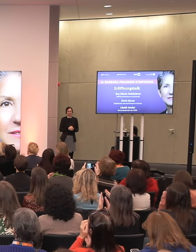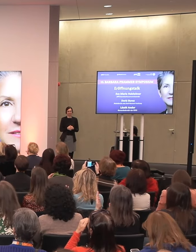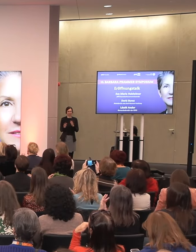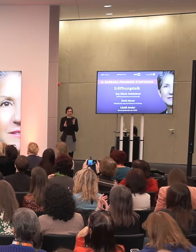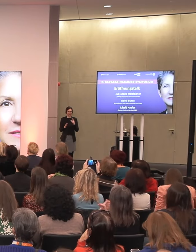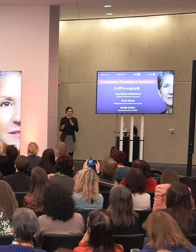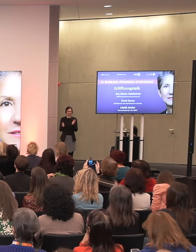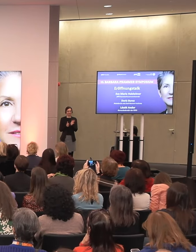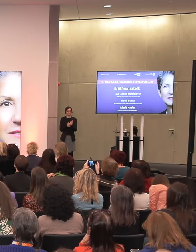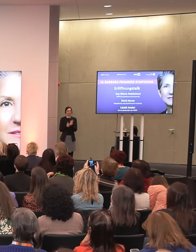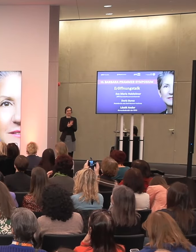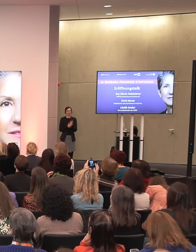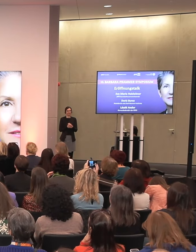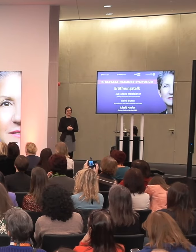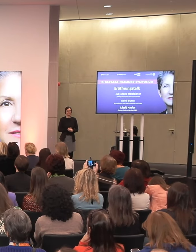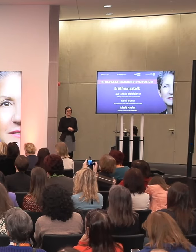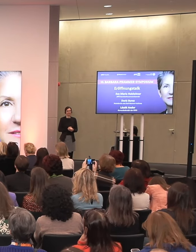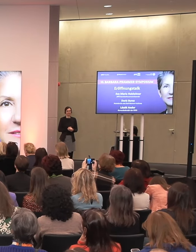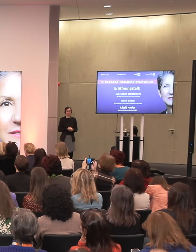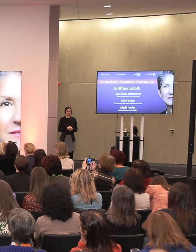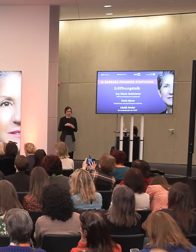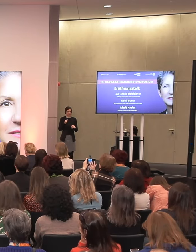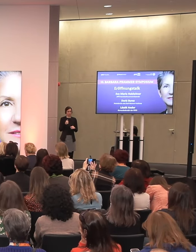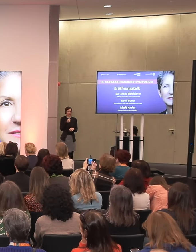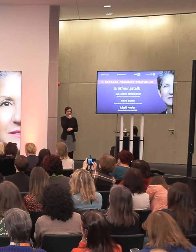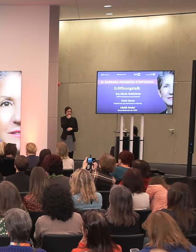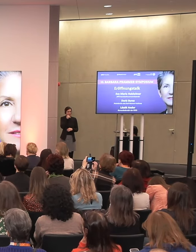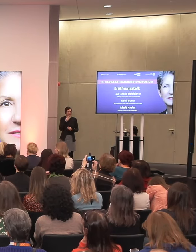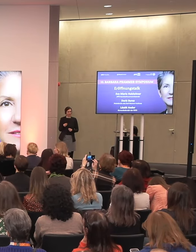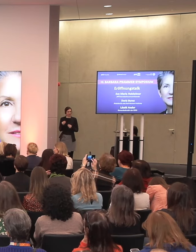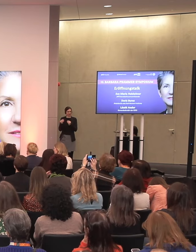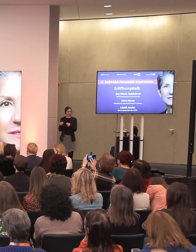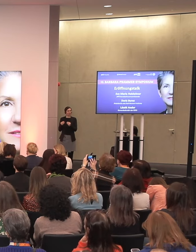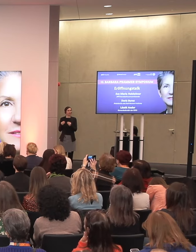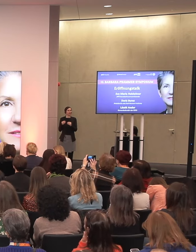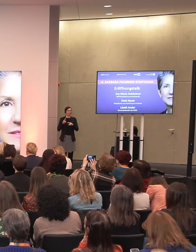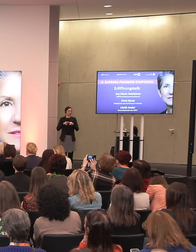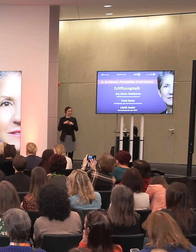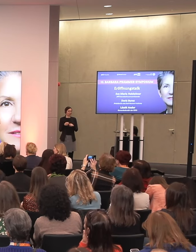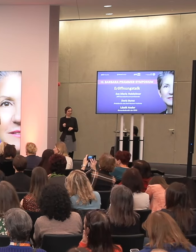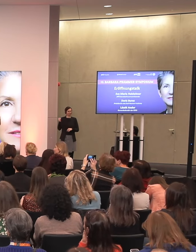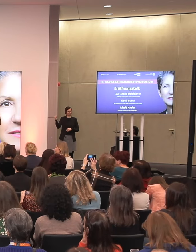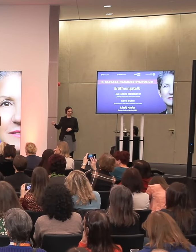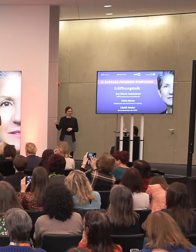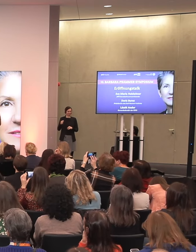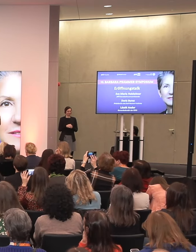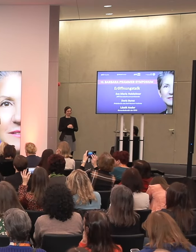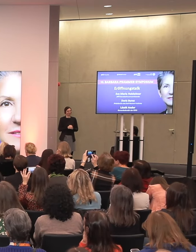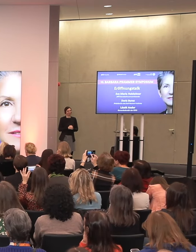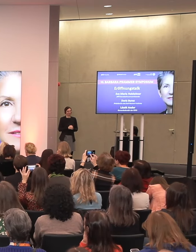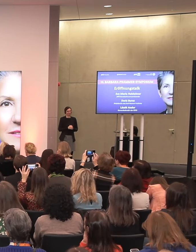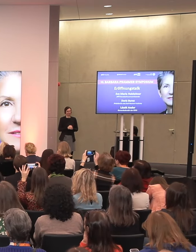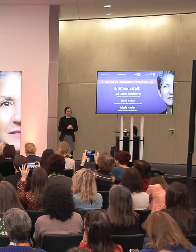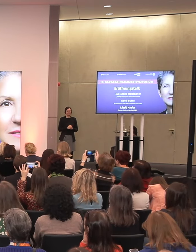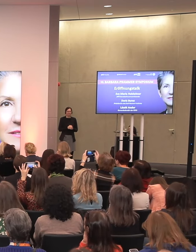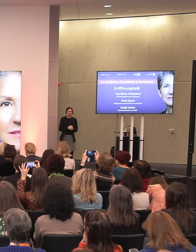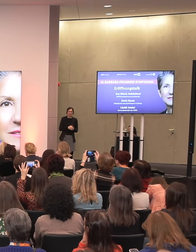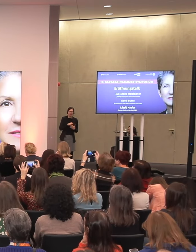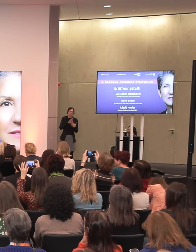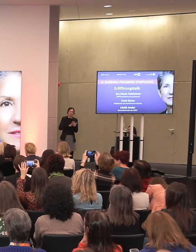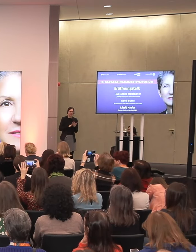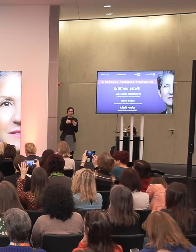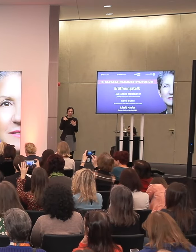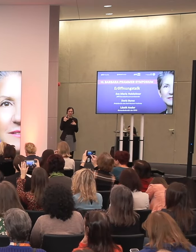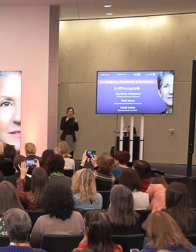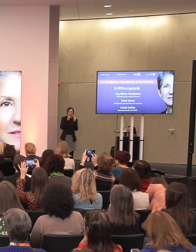Und ich darf dir zuerst das Mikrofon bitten und dann vielleicht gerne weiterreichen. Du hast in einem Interview zu diesem